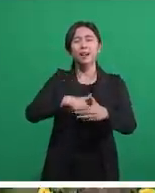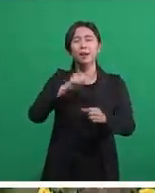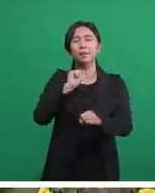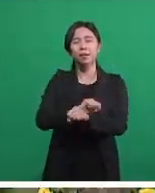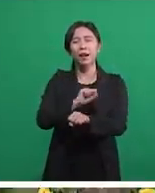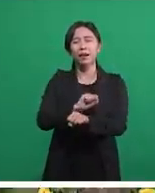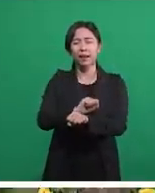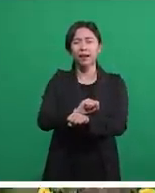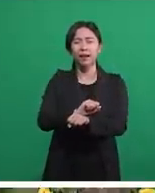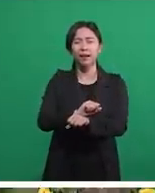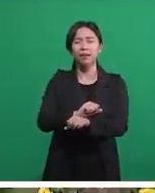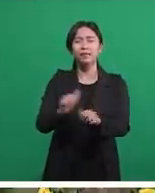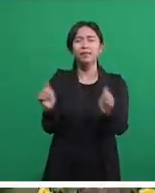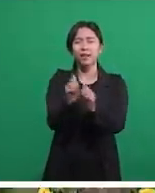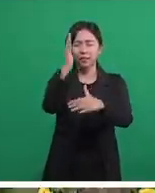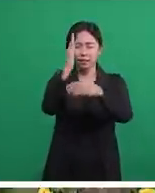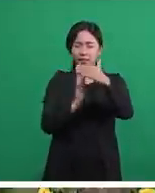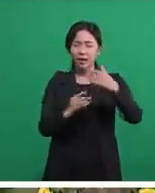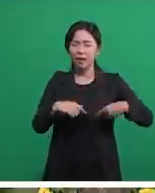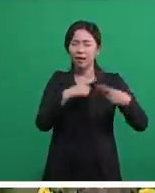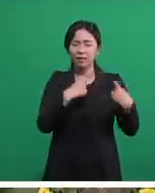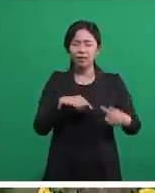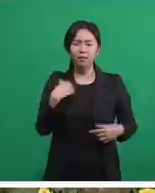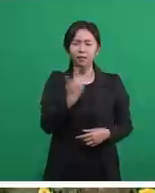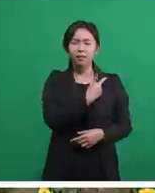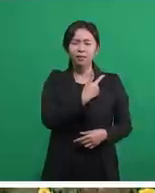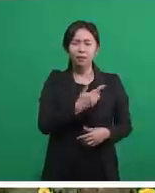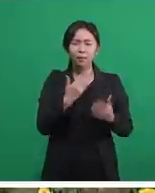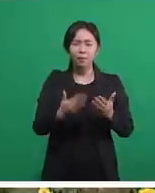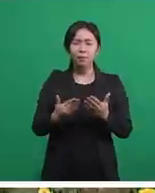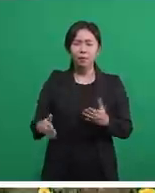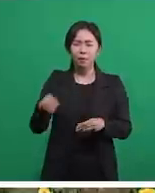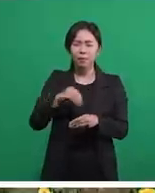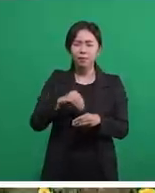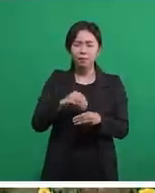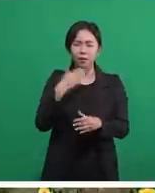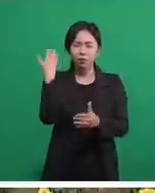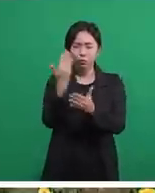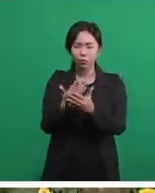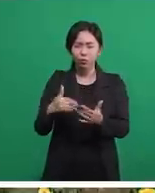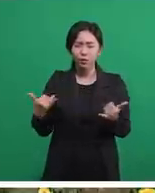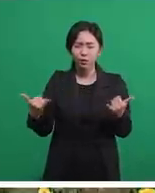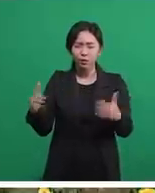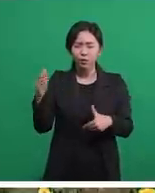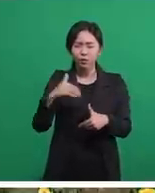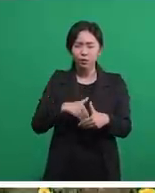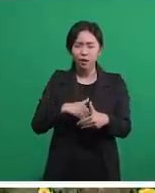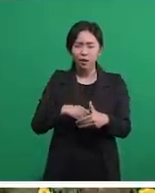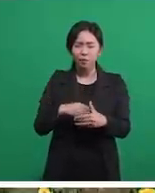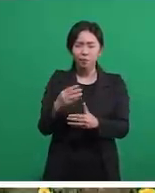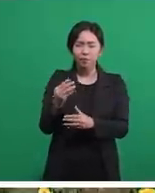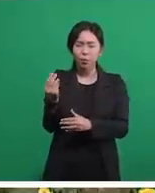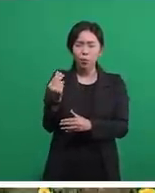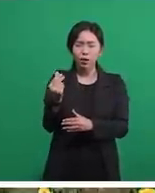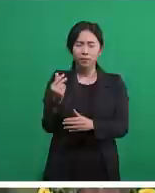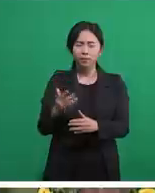karya, dalam kerendahan hati. Kami juga membawa persembahan syukur kami dalam bentuk materi